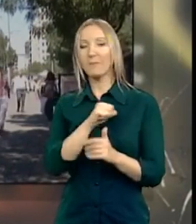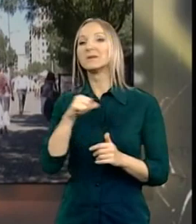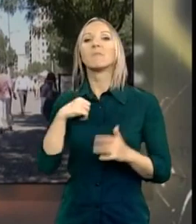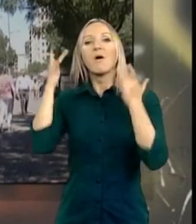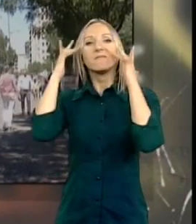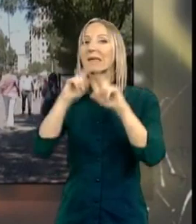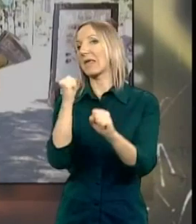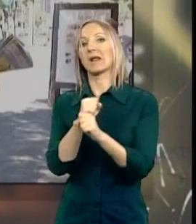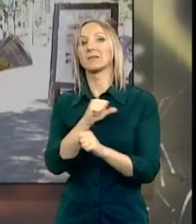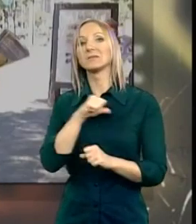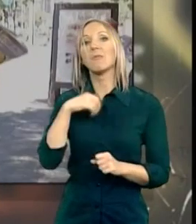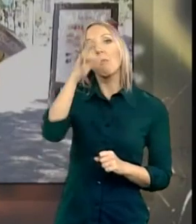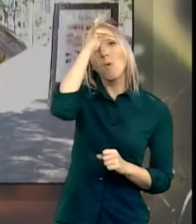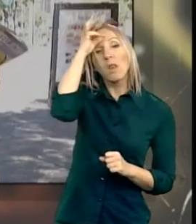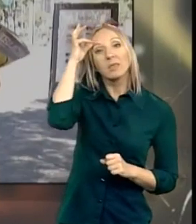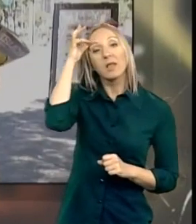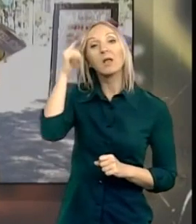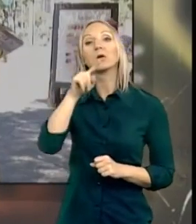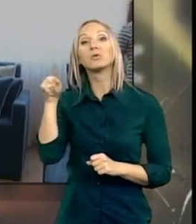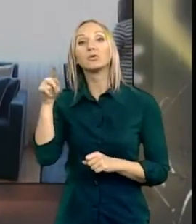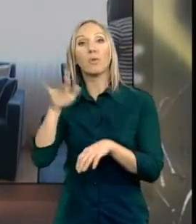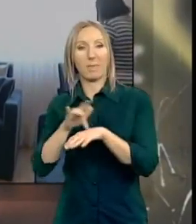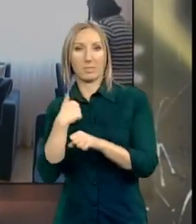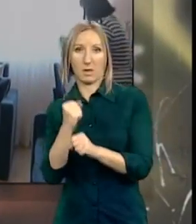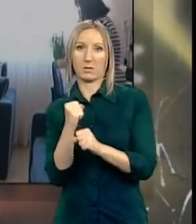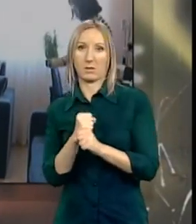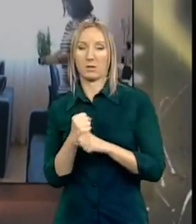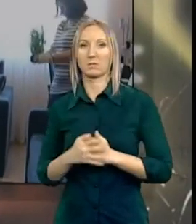samo radim dan. Od ponedeljka do petka, tako.